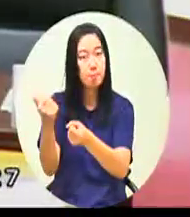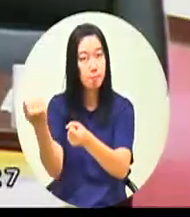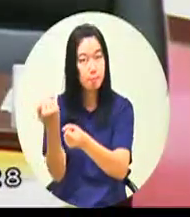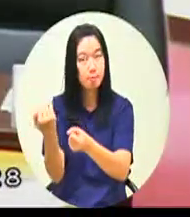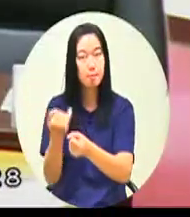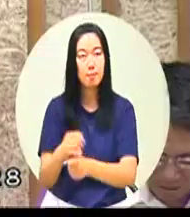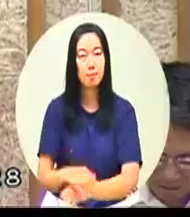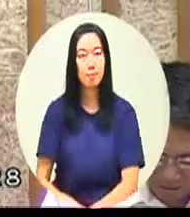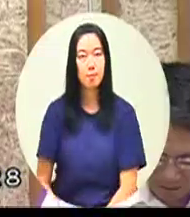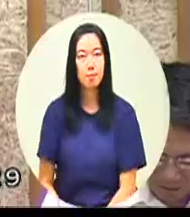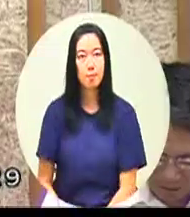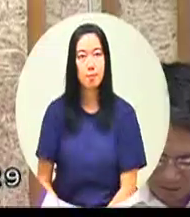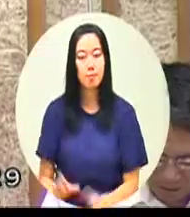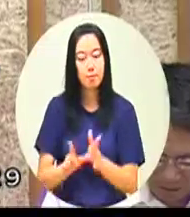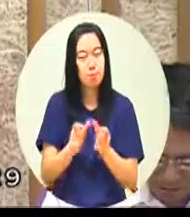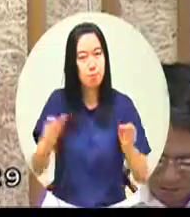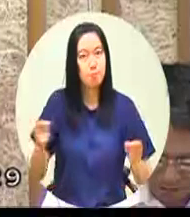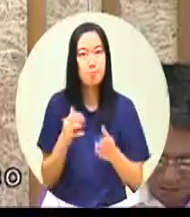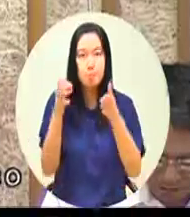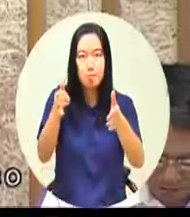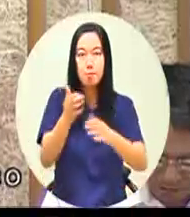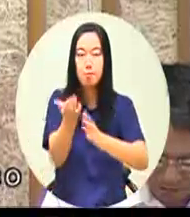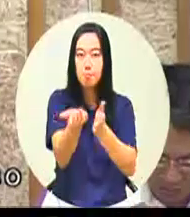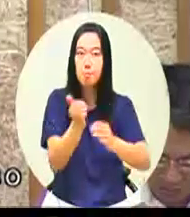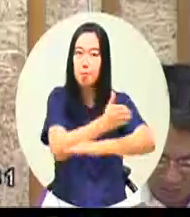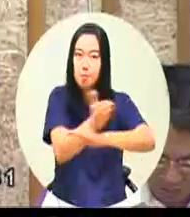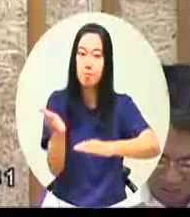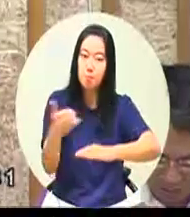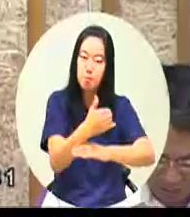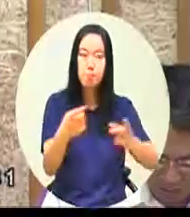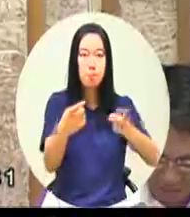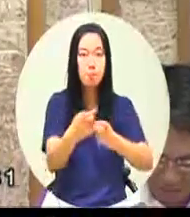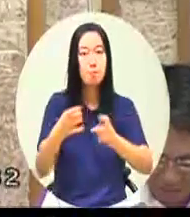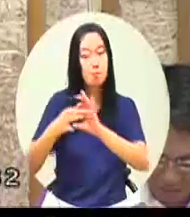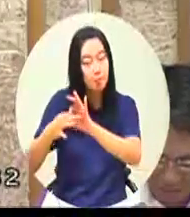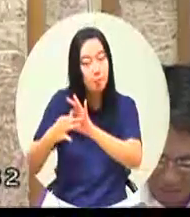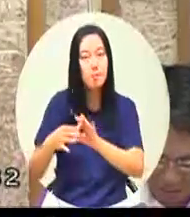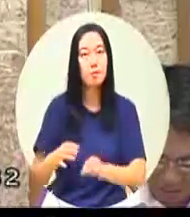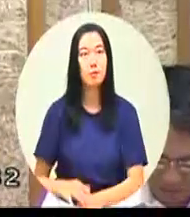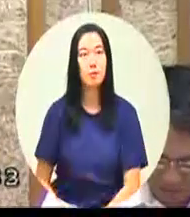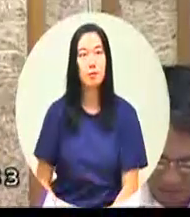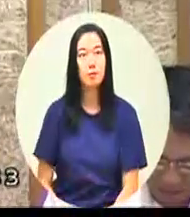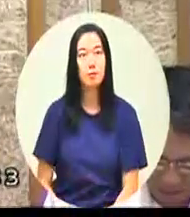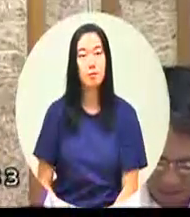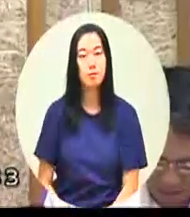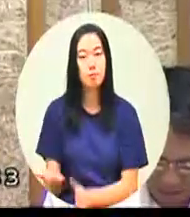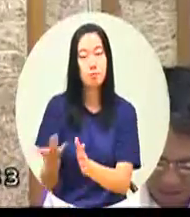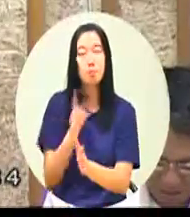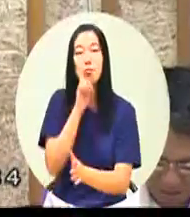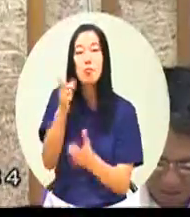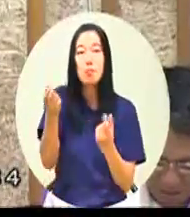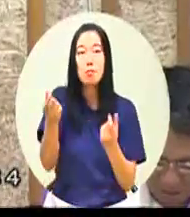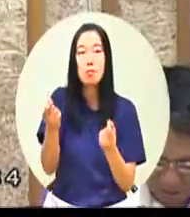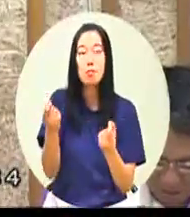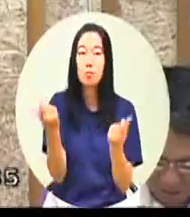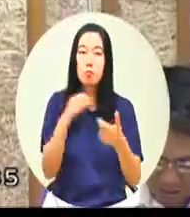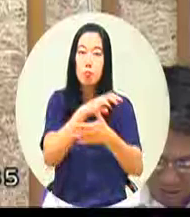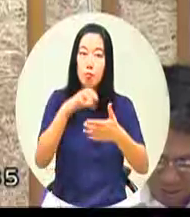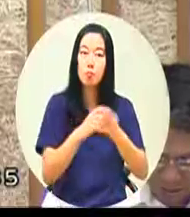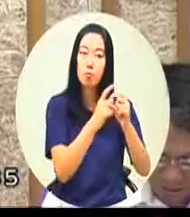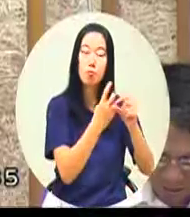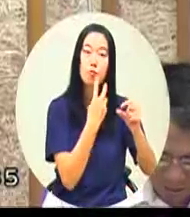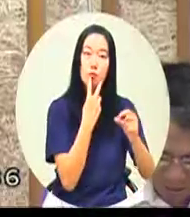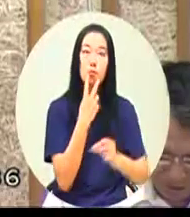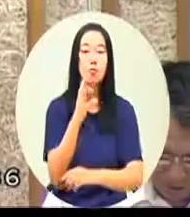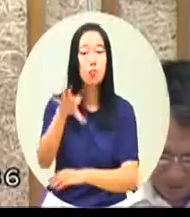概这么长期以来对前镇渔港的这样的一个关心，我想大概如同刚议员所讲的，包含中央跟地方哈，